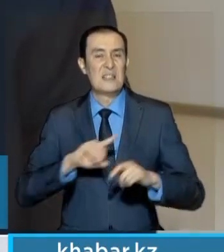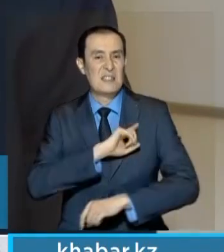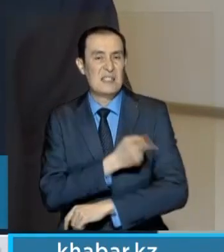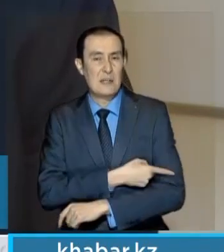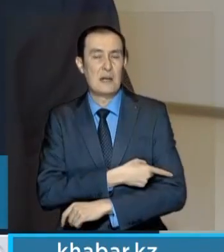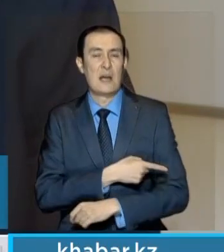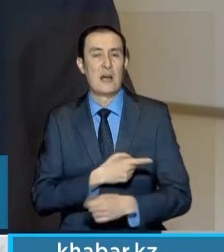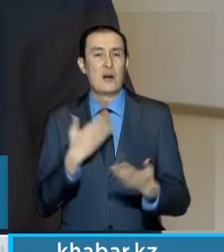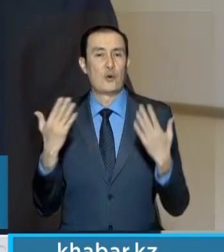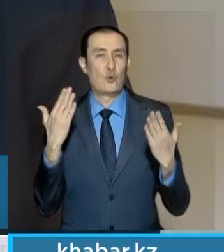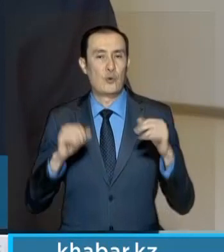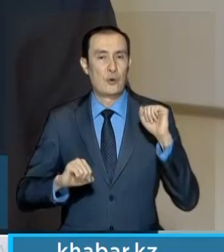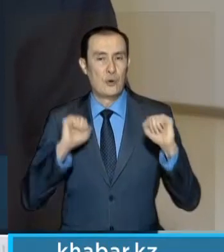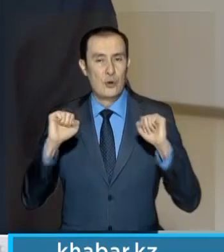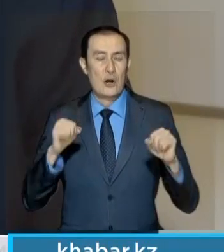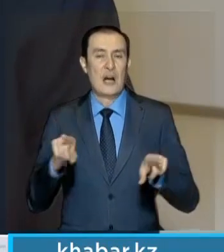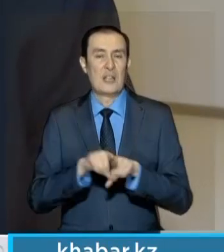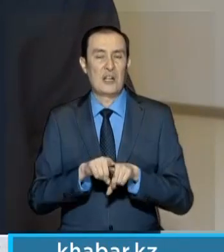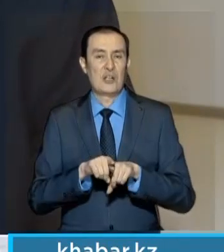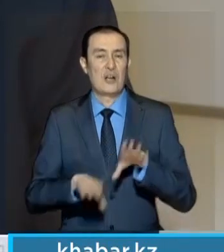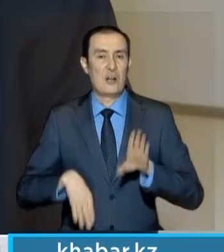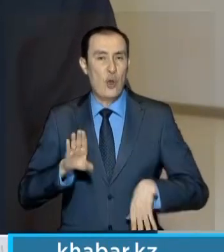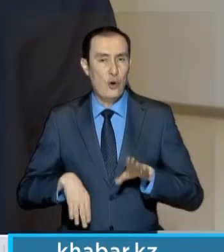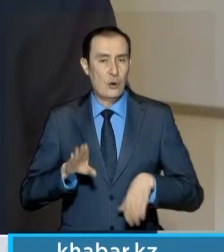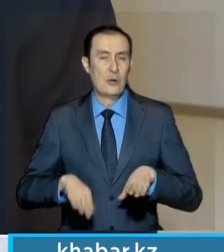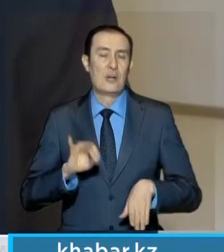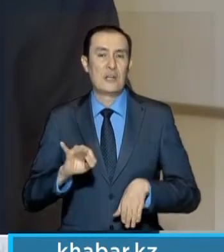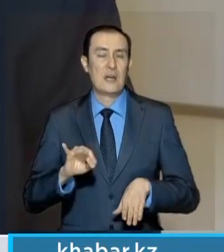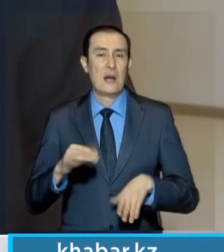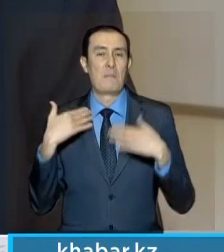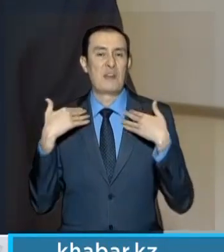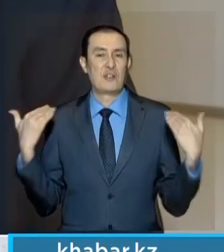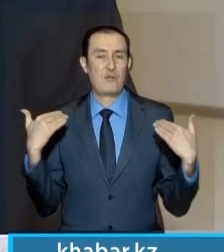верхних конечностей и также нижних конечностей и плечевого сустава.